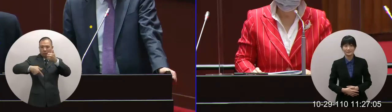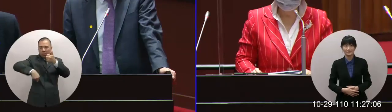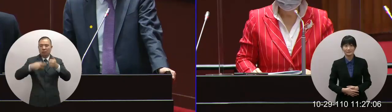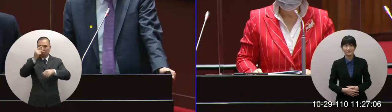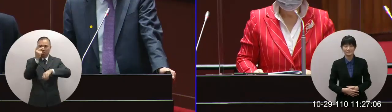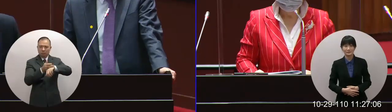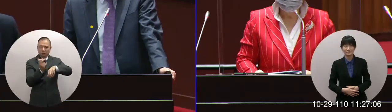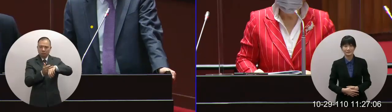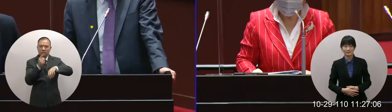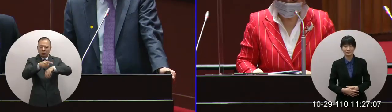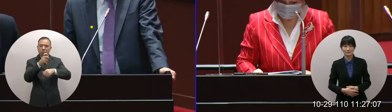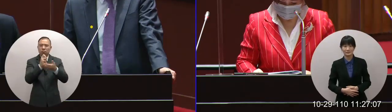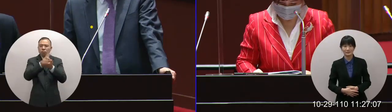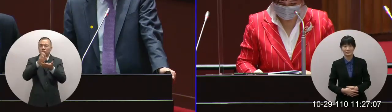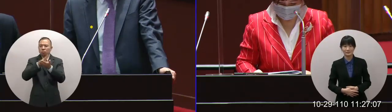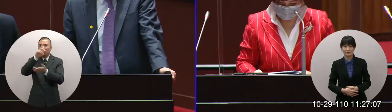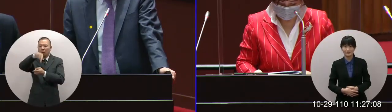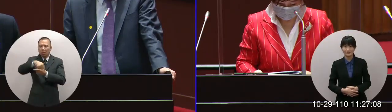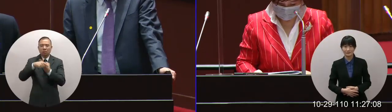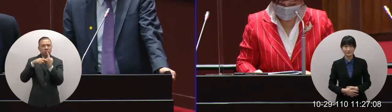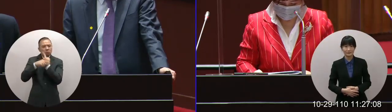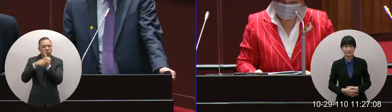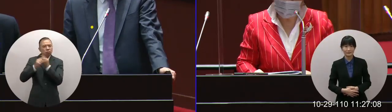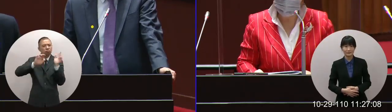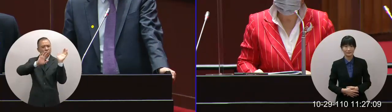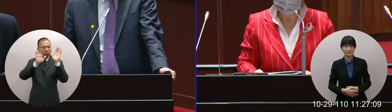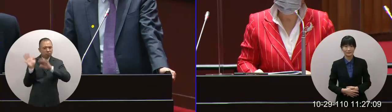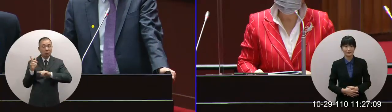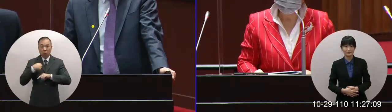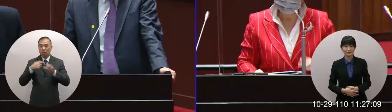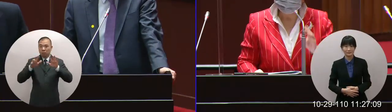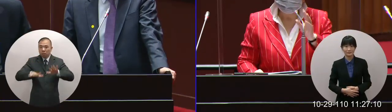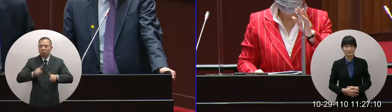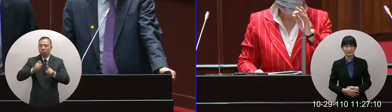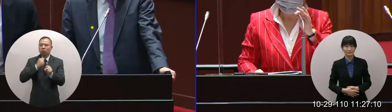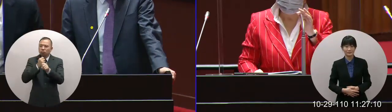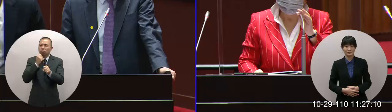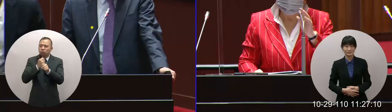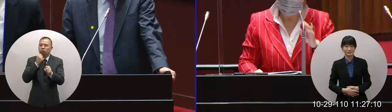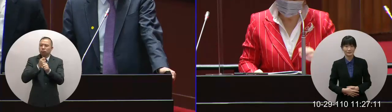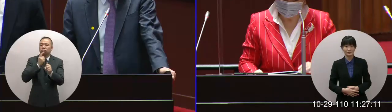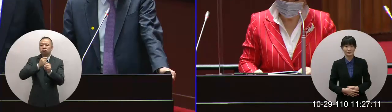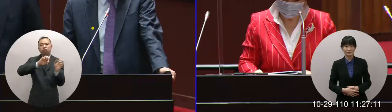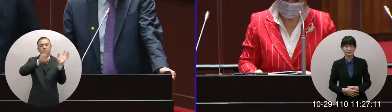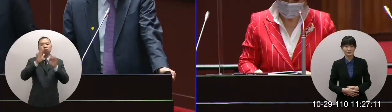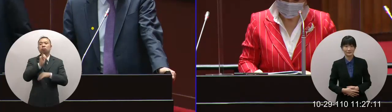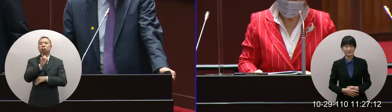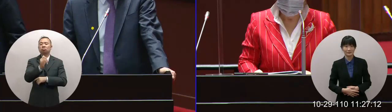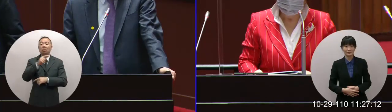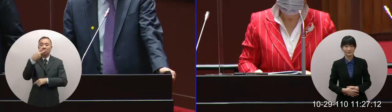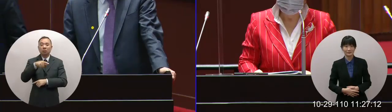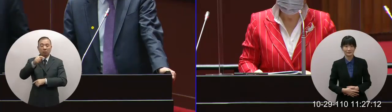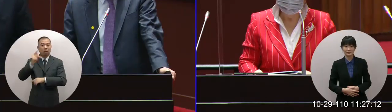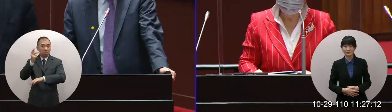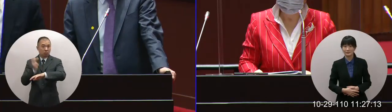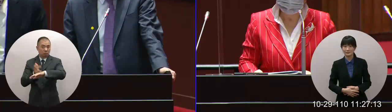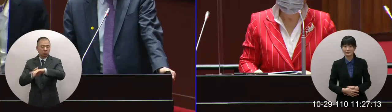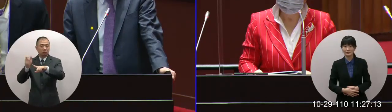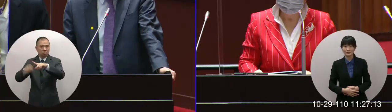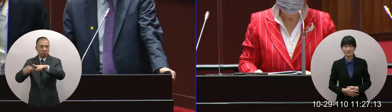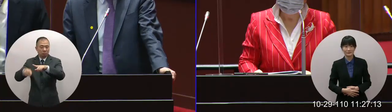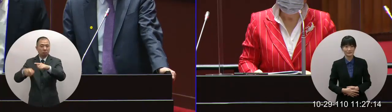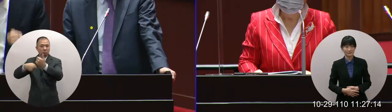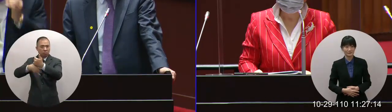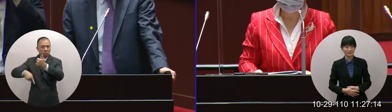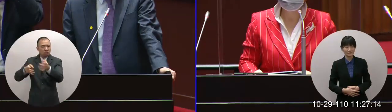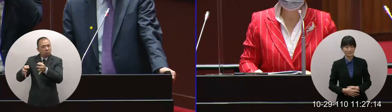来整合相关一些科技研究的议题，那目前也运作良好。好，那至于就科技业跟医疗业的一个整合，